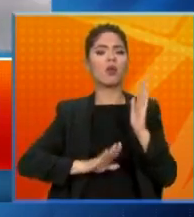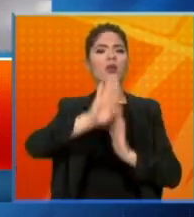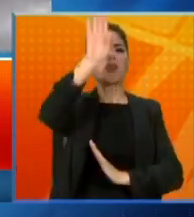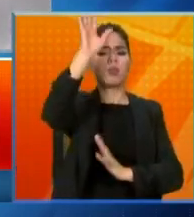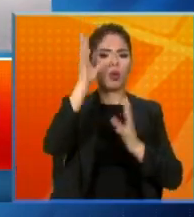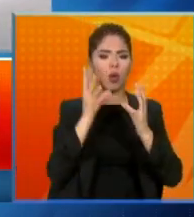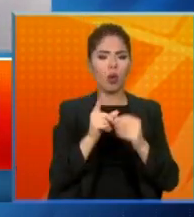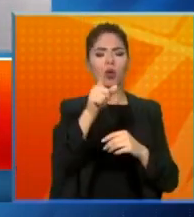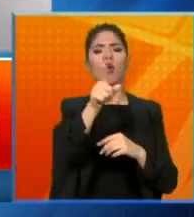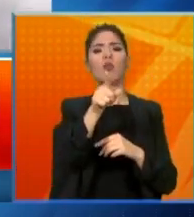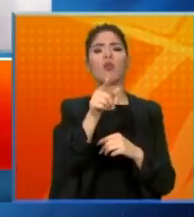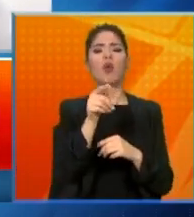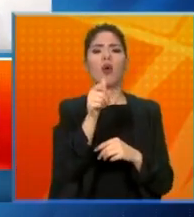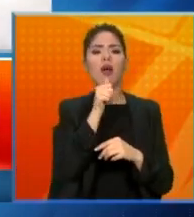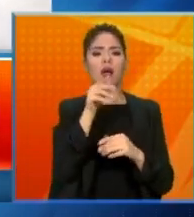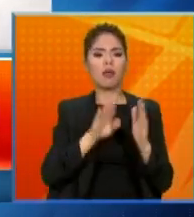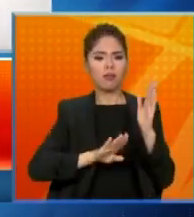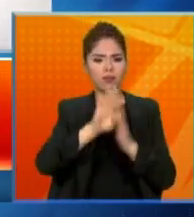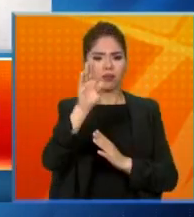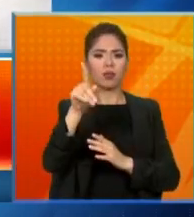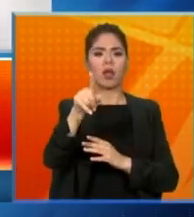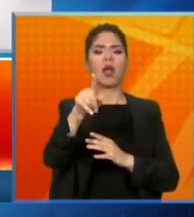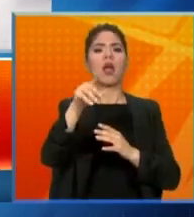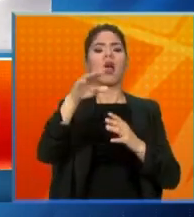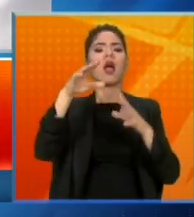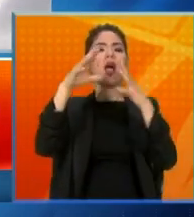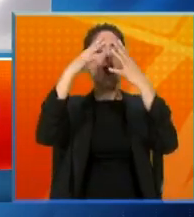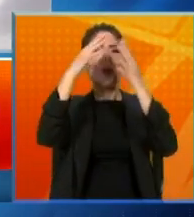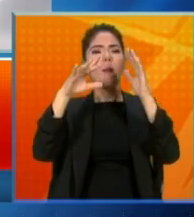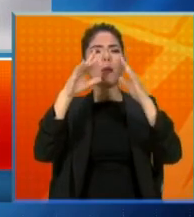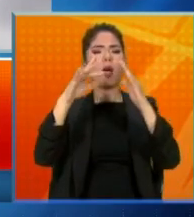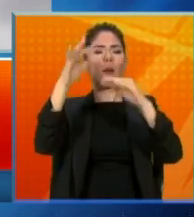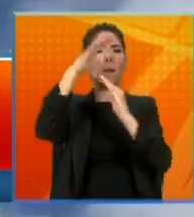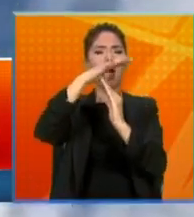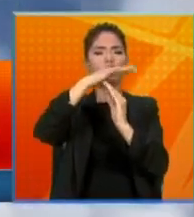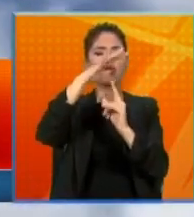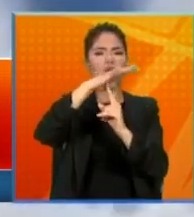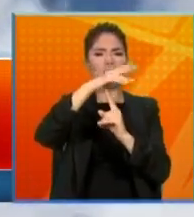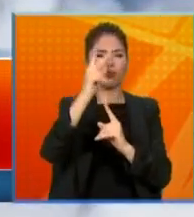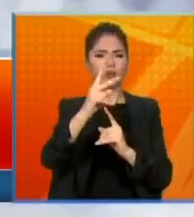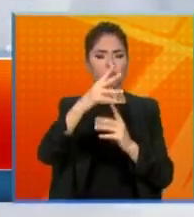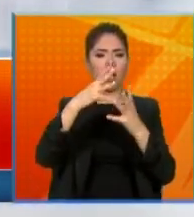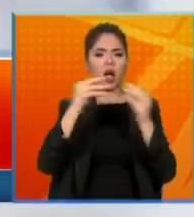gitti. Çılgın mucit henüz kalkış anında iniş paraşütünü kaybetti.